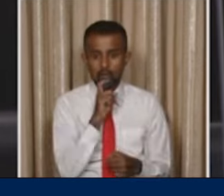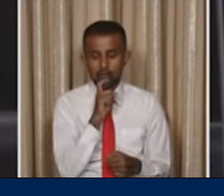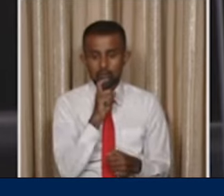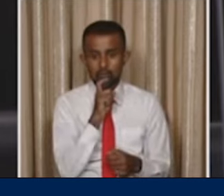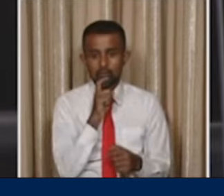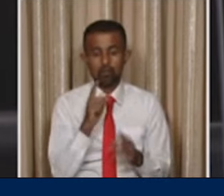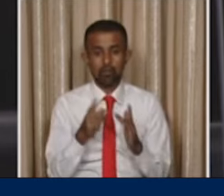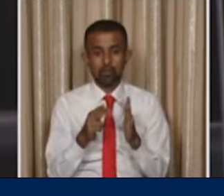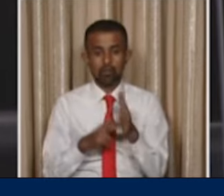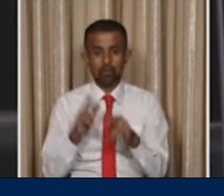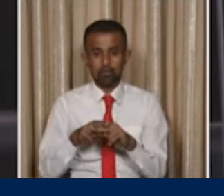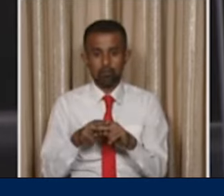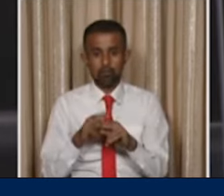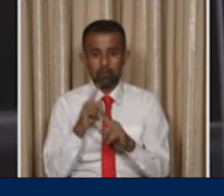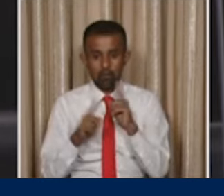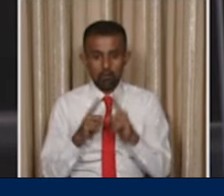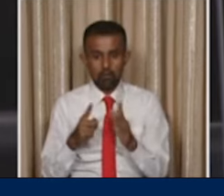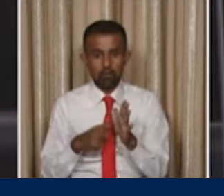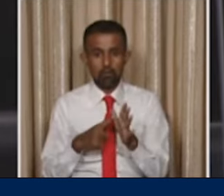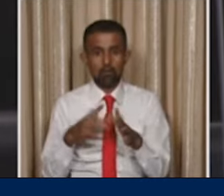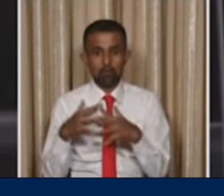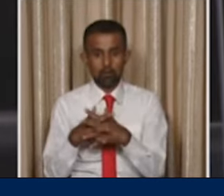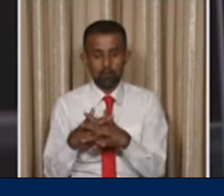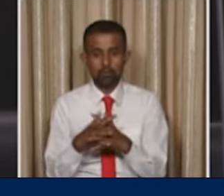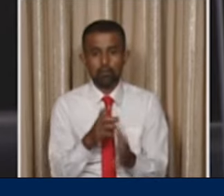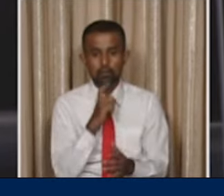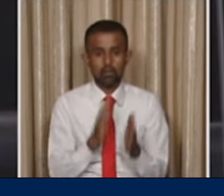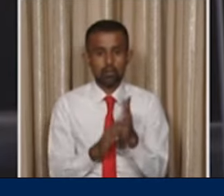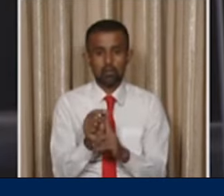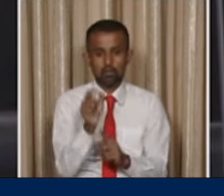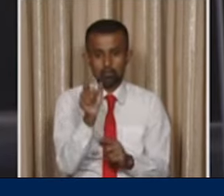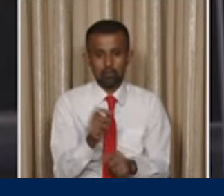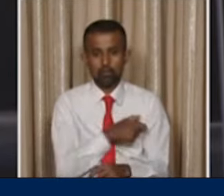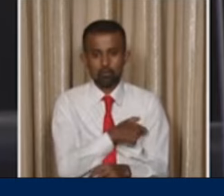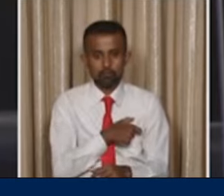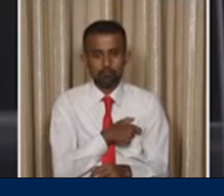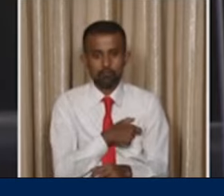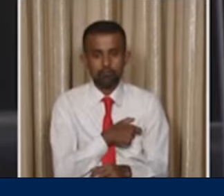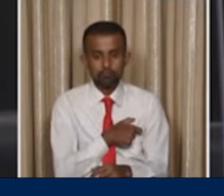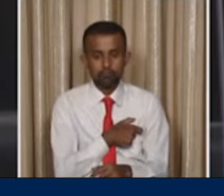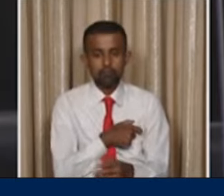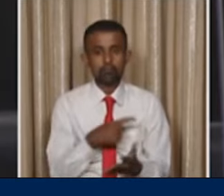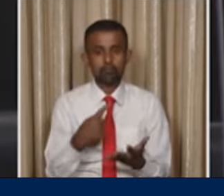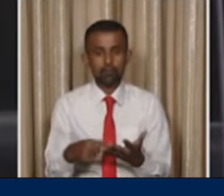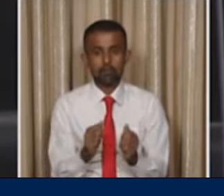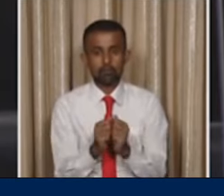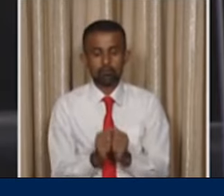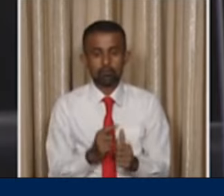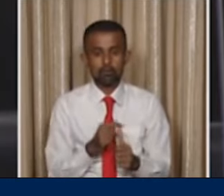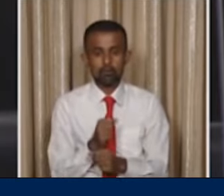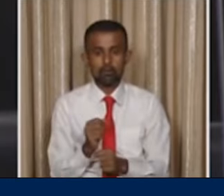ජාත්‍යන්තර මූල්‍ය අරමුදල සමග සාකච්ඡා හා නීති සංශෝධන අධිකරණමතුමා ඒ පිළිබඳ නායකත්වය ගන්නවා. ඒ ඒ ඒවා කරන්න